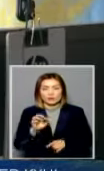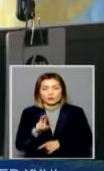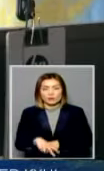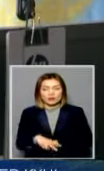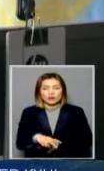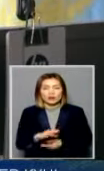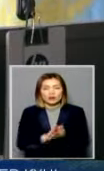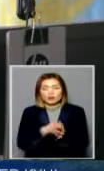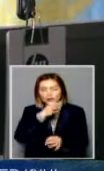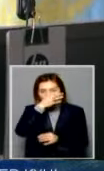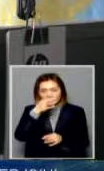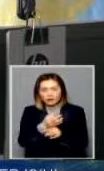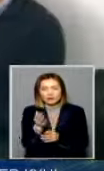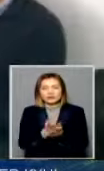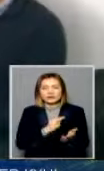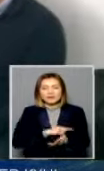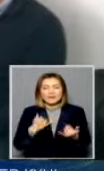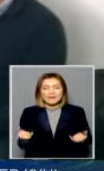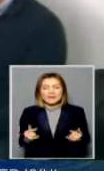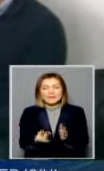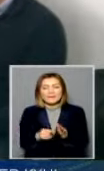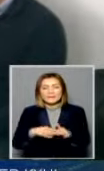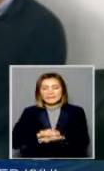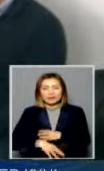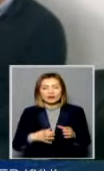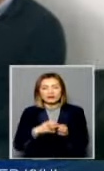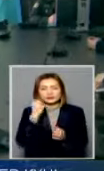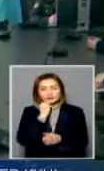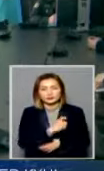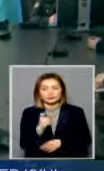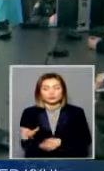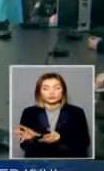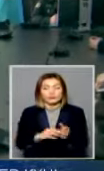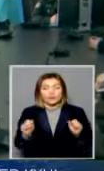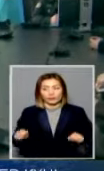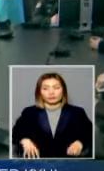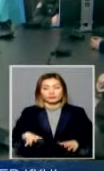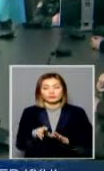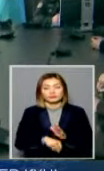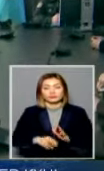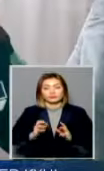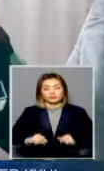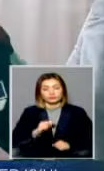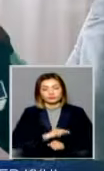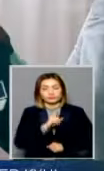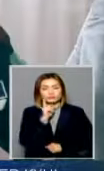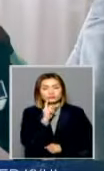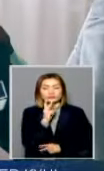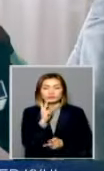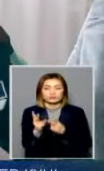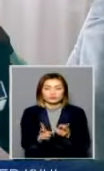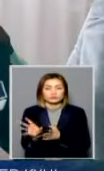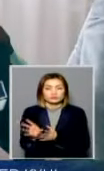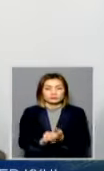төтенше жағдайлар департаментінде қызмет етіп, бүгінде зейнеткер атанған бір топ ел ағалары көп келді. Олардың қайталанбас ерліктерін жастарға көрсету